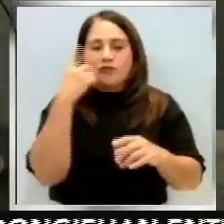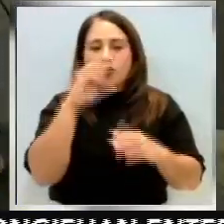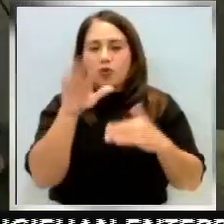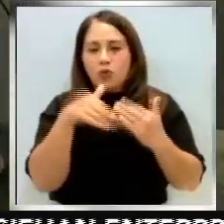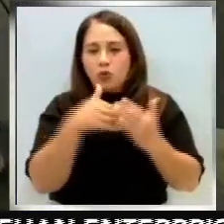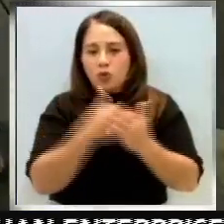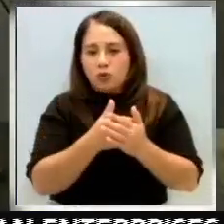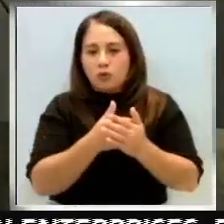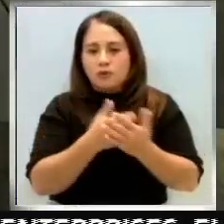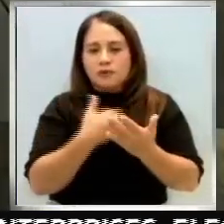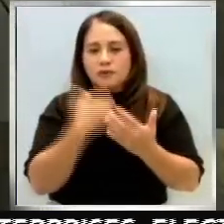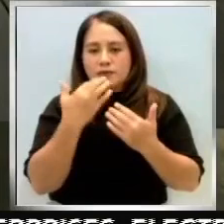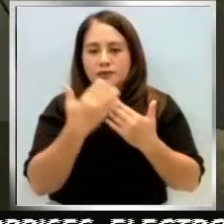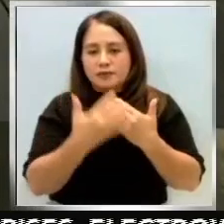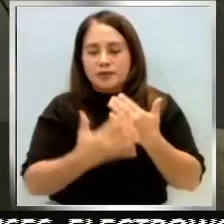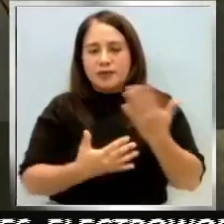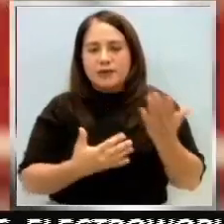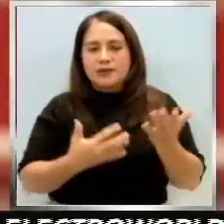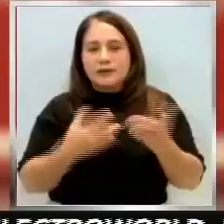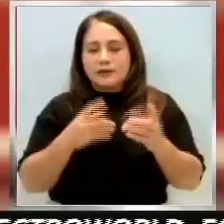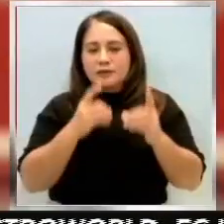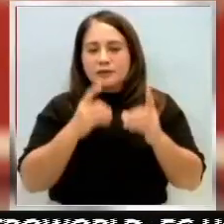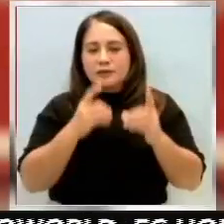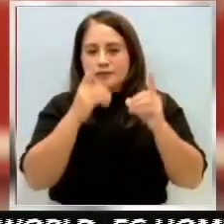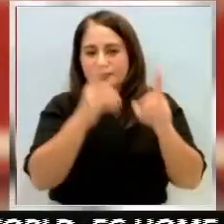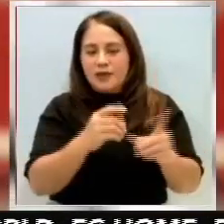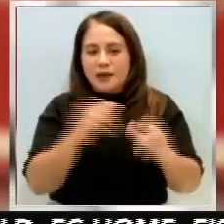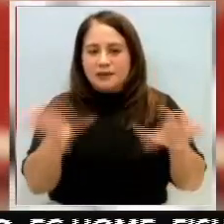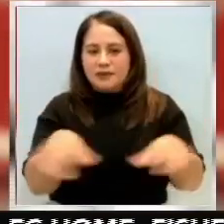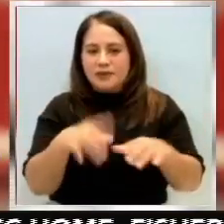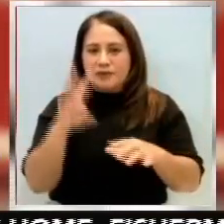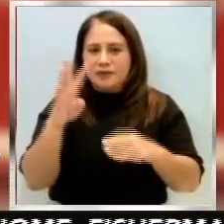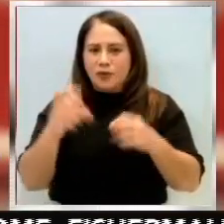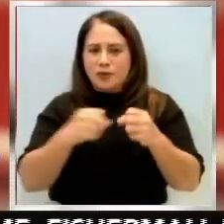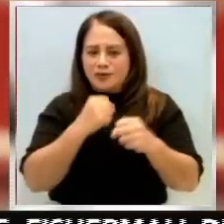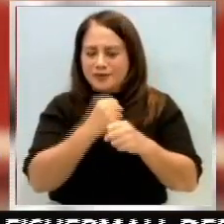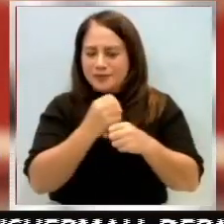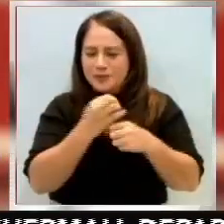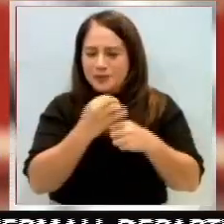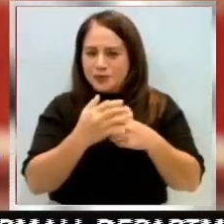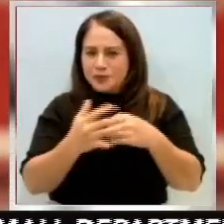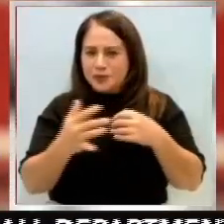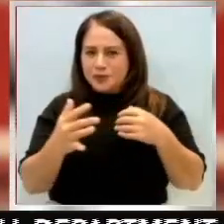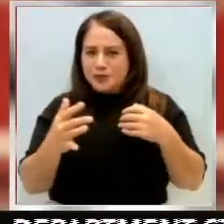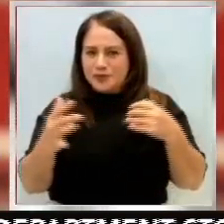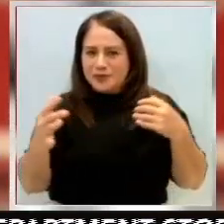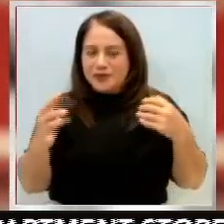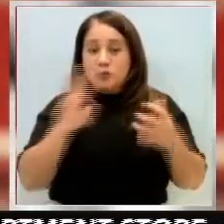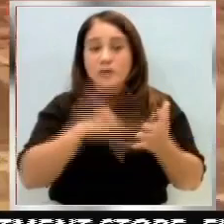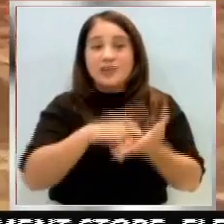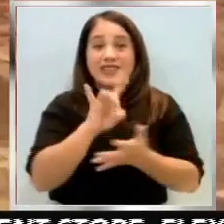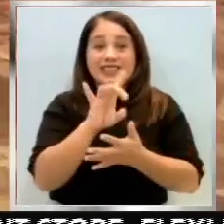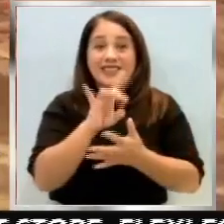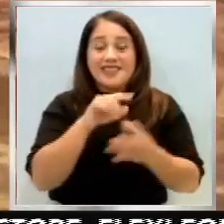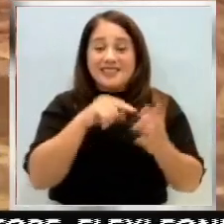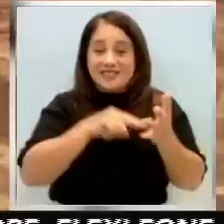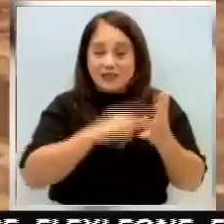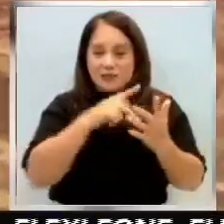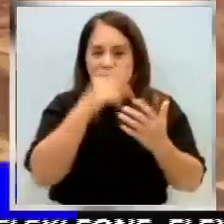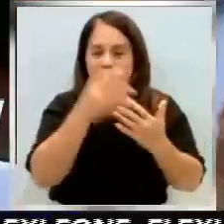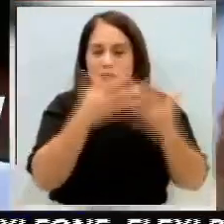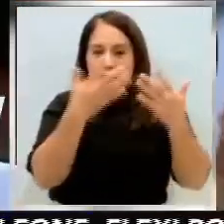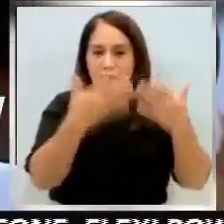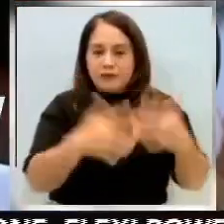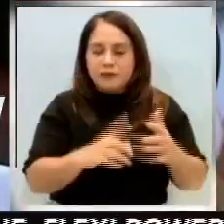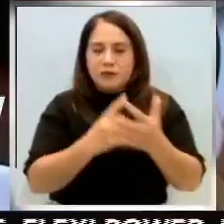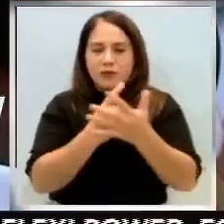Bloodletting Activity. 4 years na nakalipas, sinimulan tong project 2018. So after nung pandemic, di po tayo makakuha ng